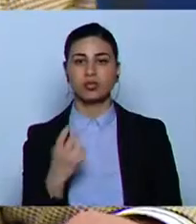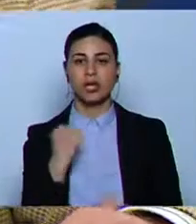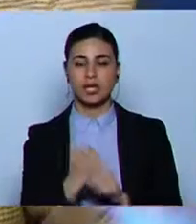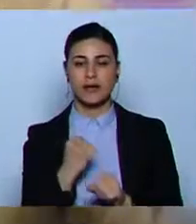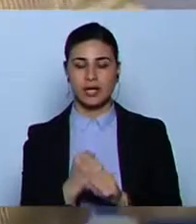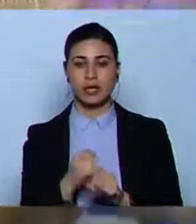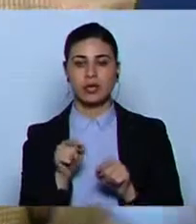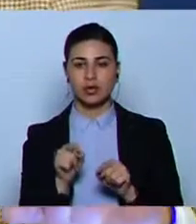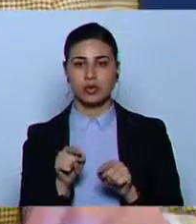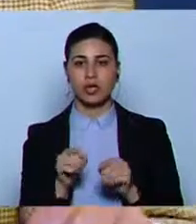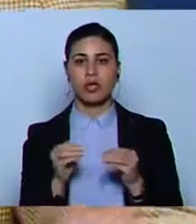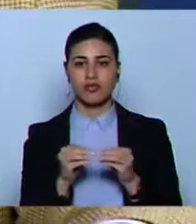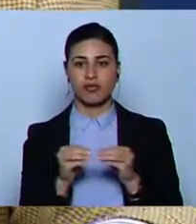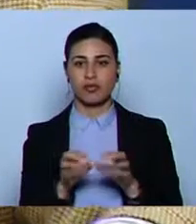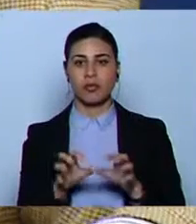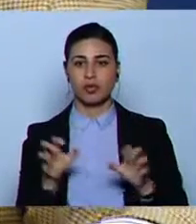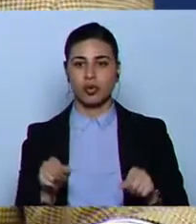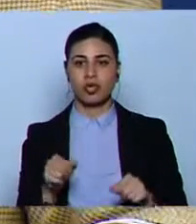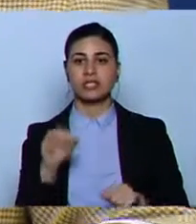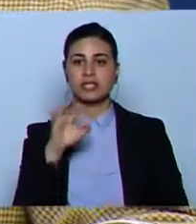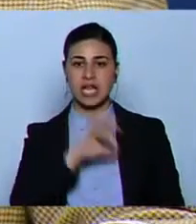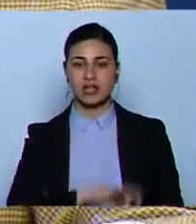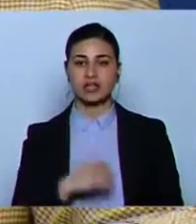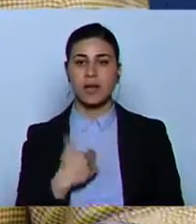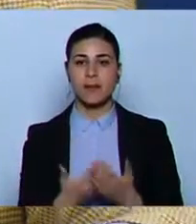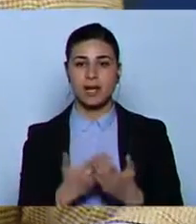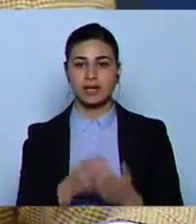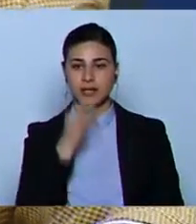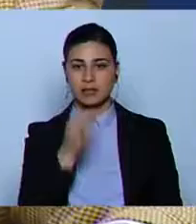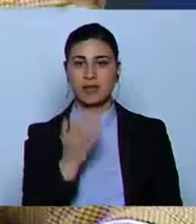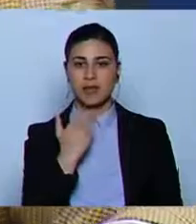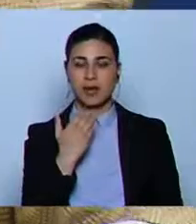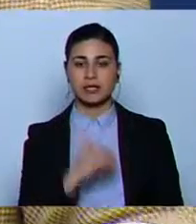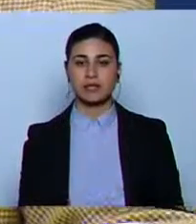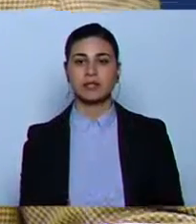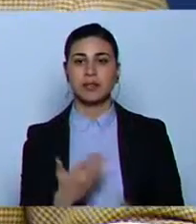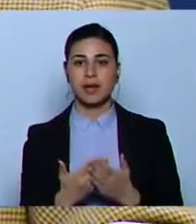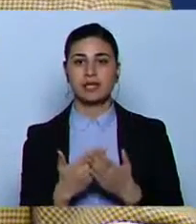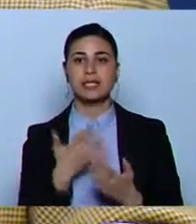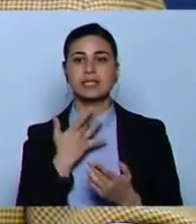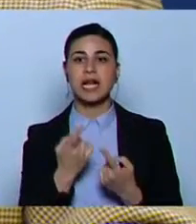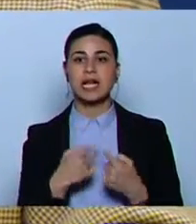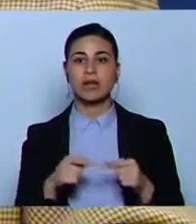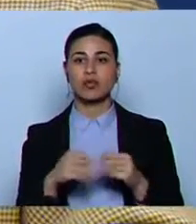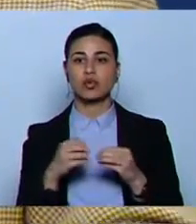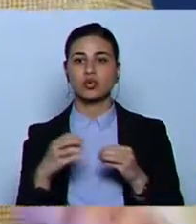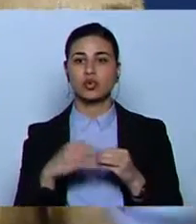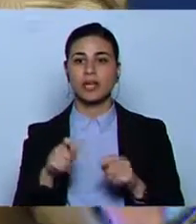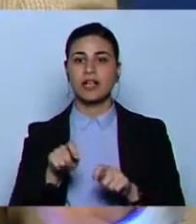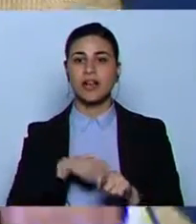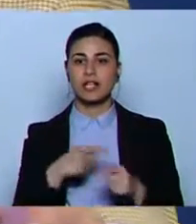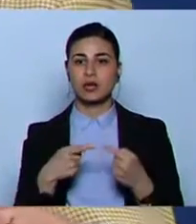განვახორციელოთ სწორედაც აი იმ ბიუროკრატიის ხარჯზე. და ძალიან მარტივ მაგალითს გეტყვით ერთსაც და დავასრულოთ. მაგალითად საკრებულო 15 კვადრატული კილომეტრია